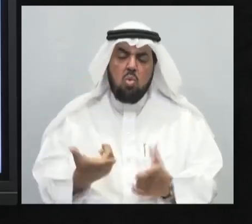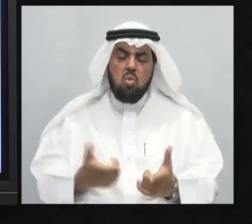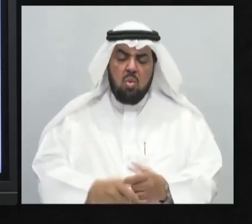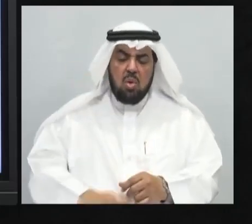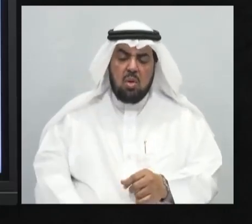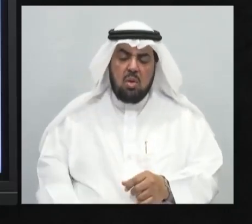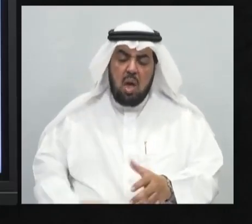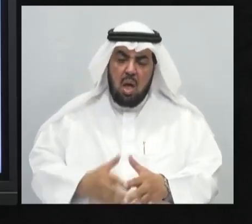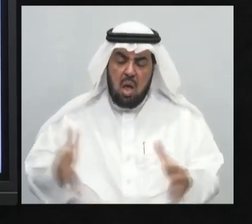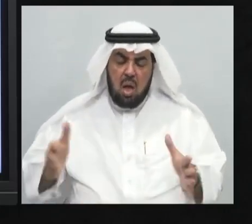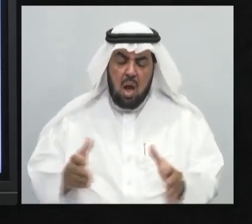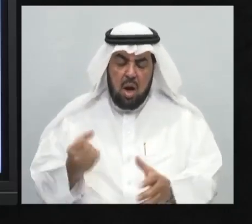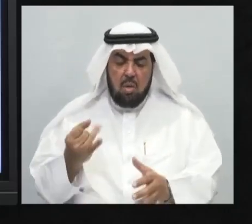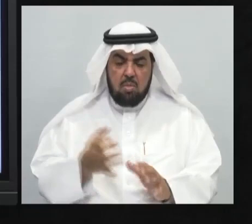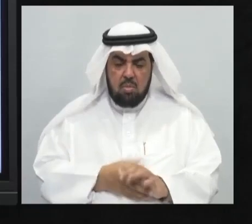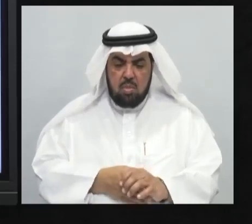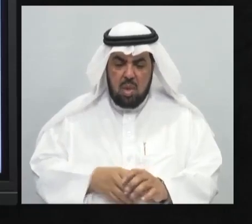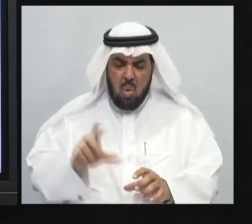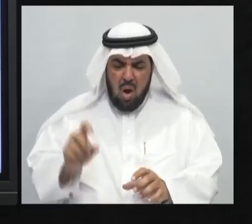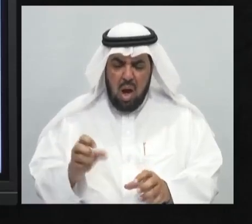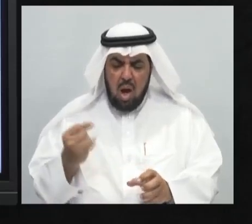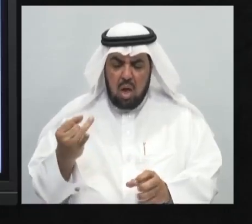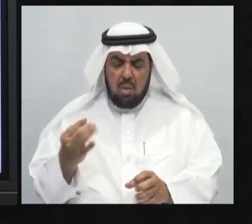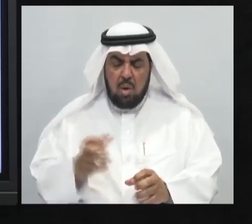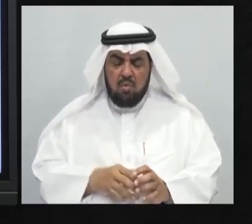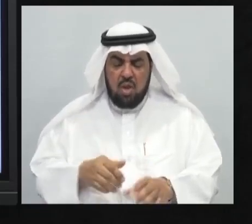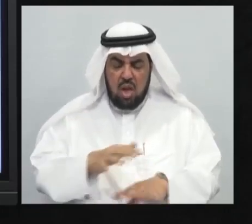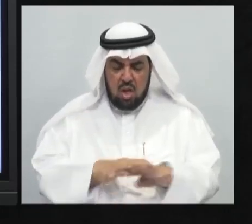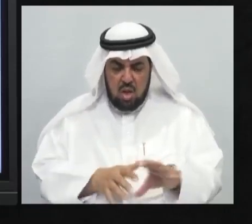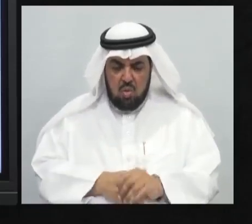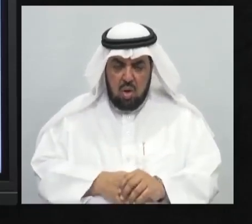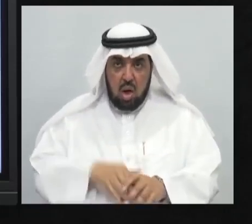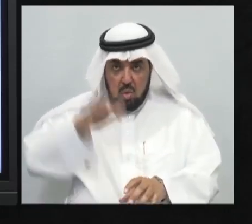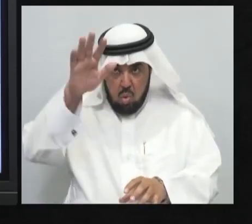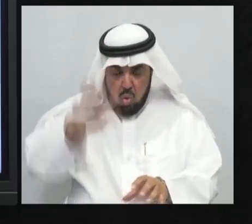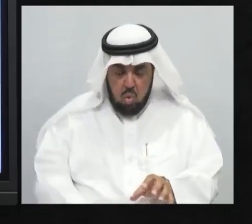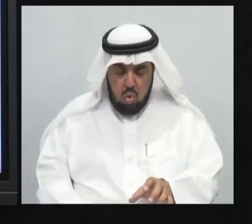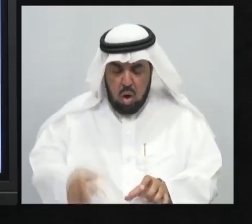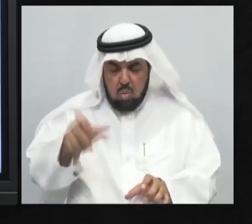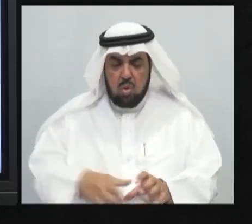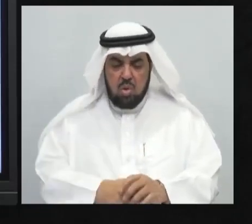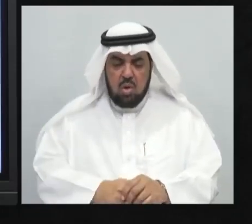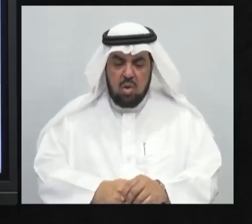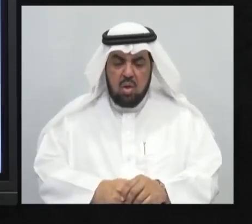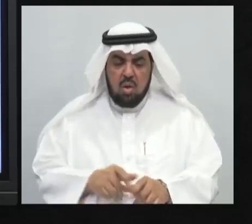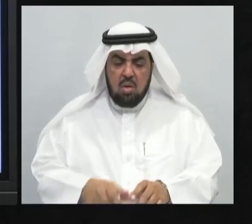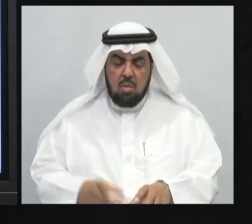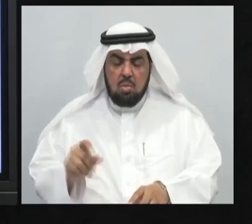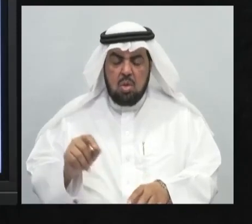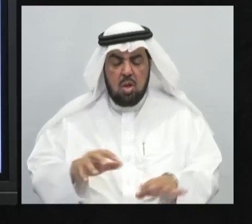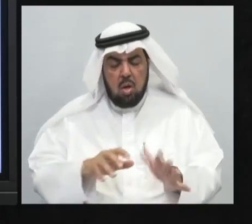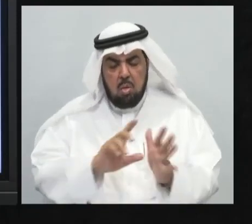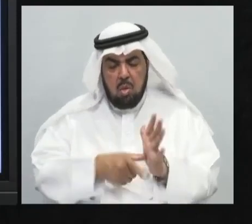هي مثلا اعلى قيمه او ادنى قيمه في الجدول يجب ان يلقي نظره كامله على العمود ولكن ميزه